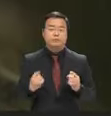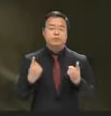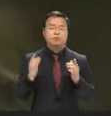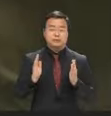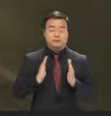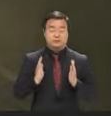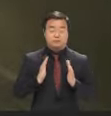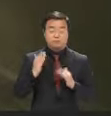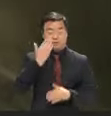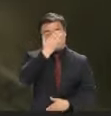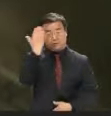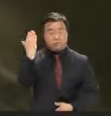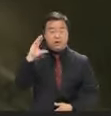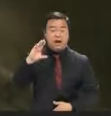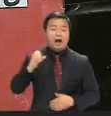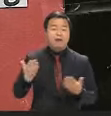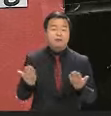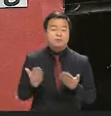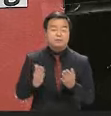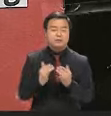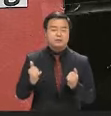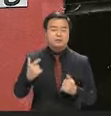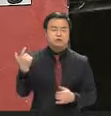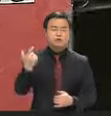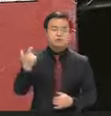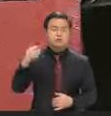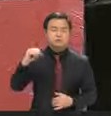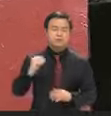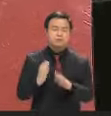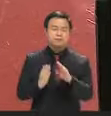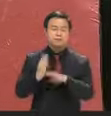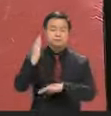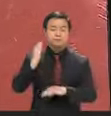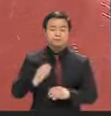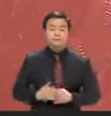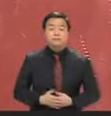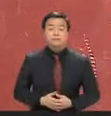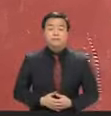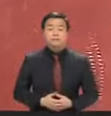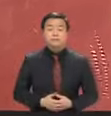청년 아르바이트 노동자는 60만 명이 넘습니다. EBS 뉴스 이수민입니다.